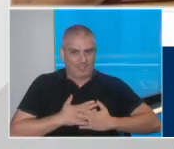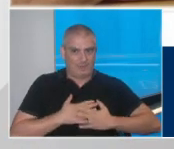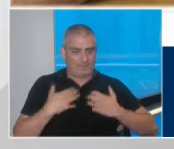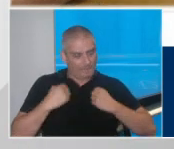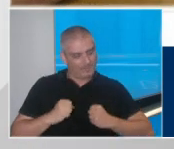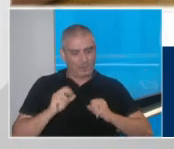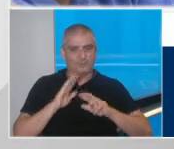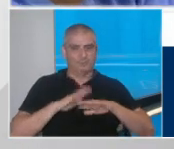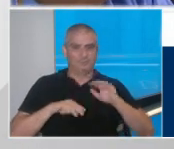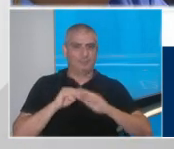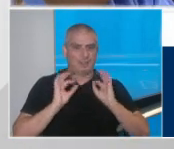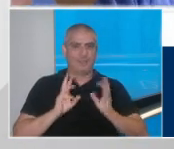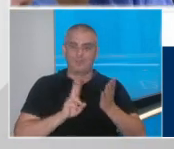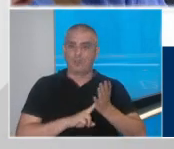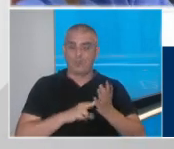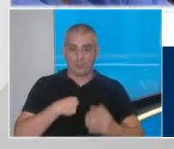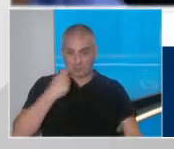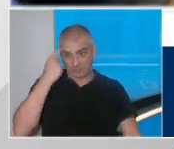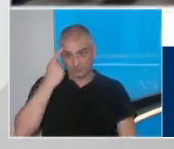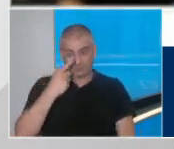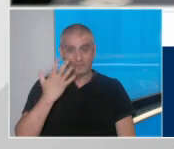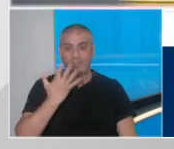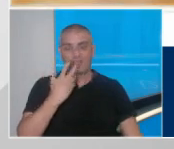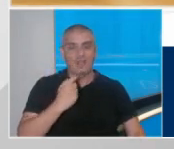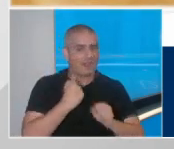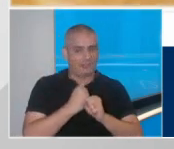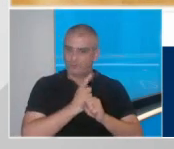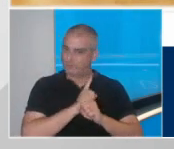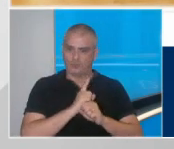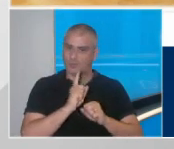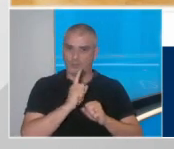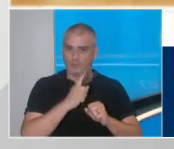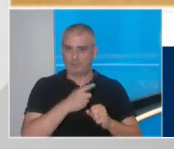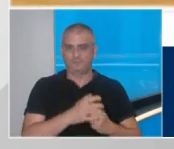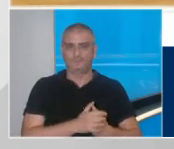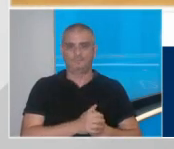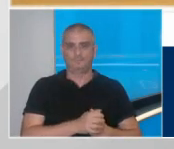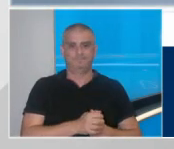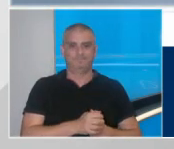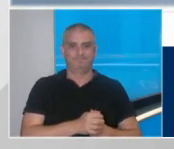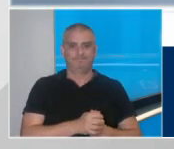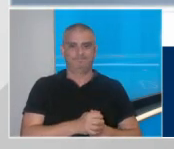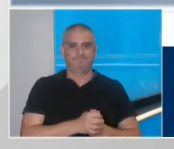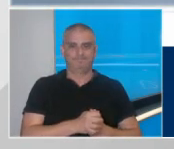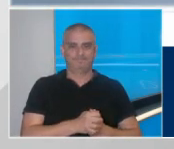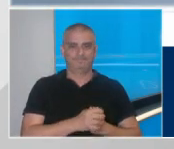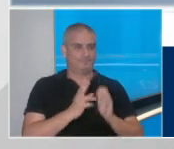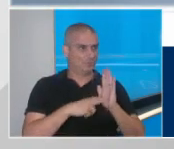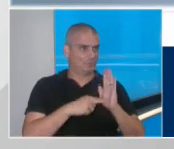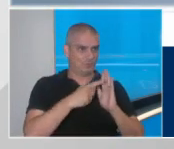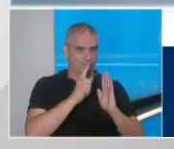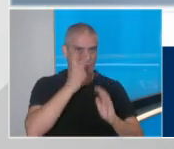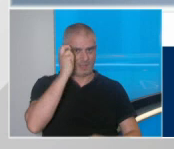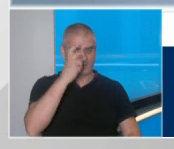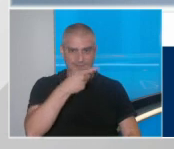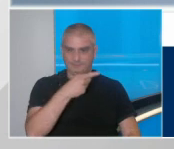שביטחונם בידיים הנכונות, נדמה לי שהדרך להפגין את זה היא לא על ידי מחמאות עצמיות. כן, איתן, התמונות האלו של